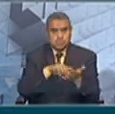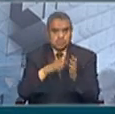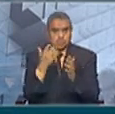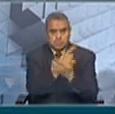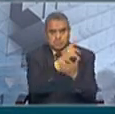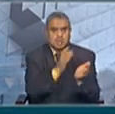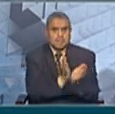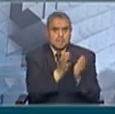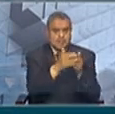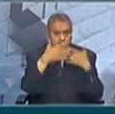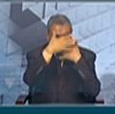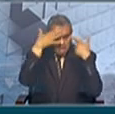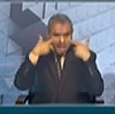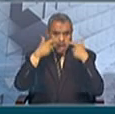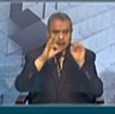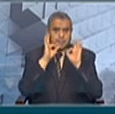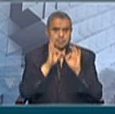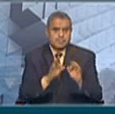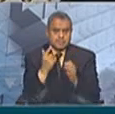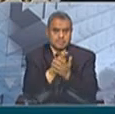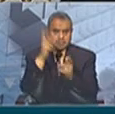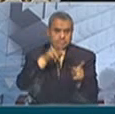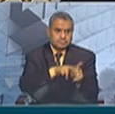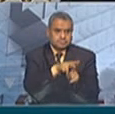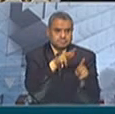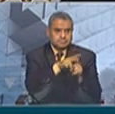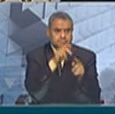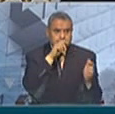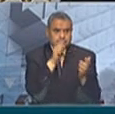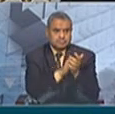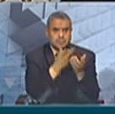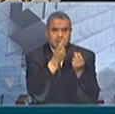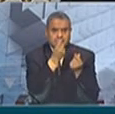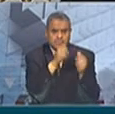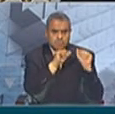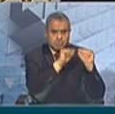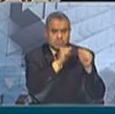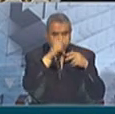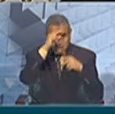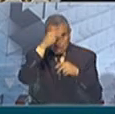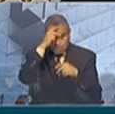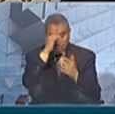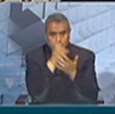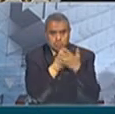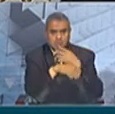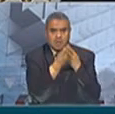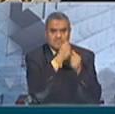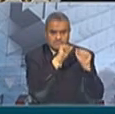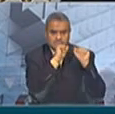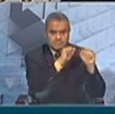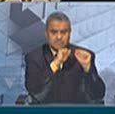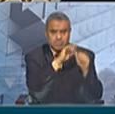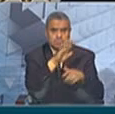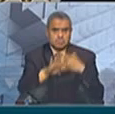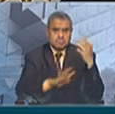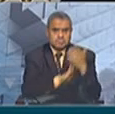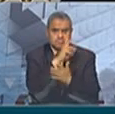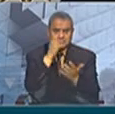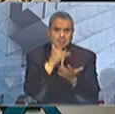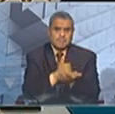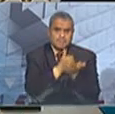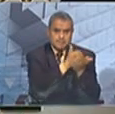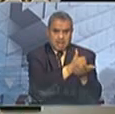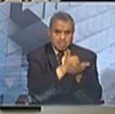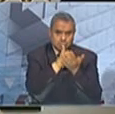كمجموعة إرهابية، وتتضمن تلك الإجراءات تجميد الأصول المالية للميليشيا الانقلابية، ما سيجعل تقديم أي دعم